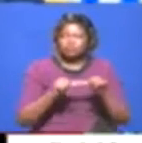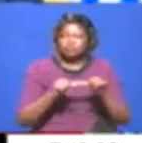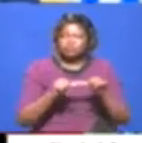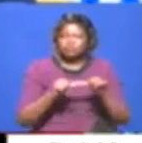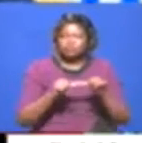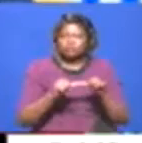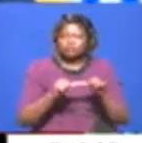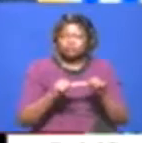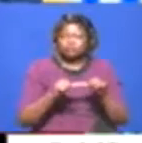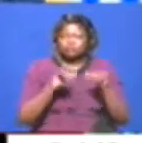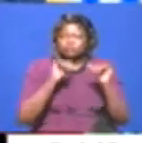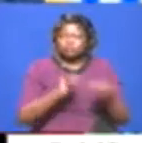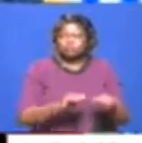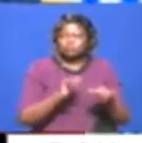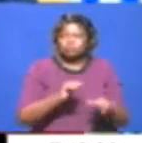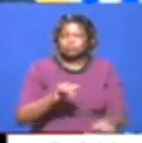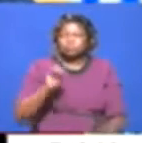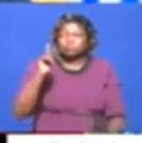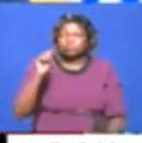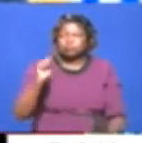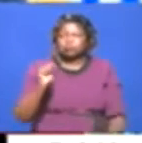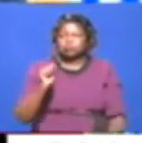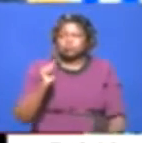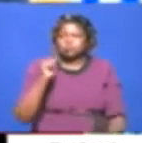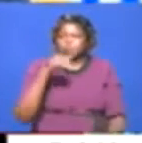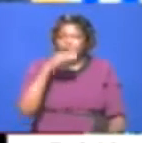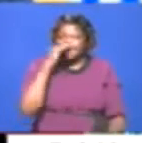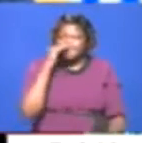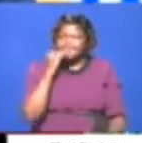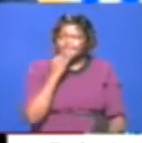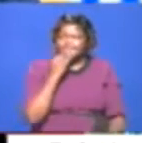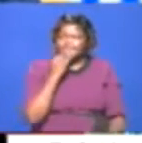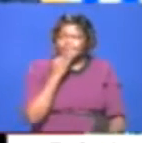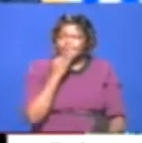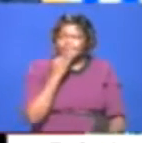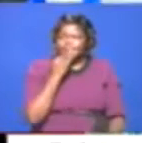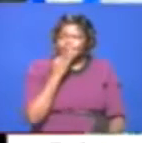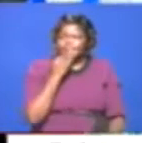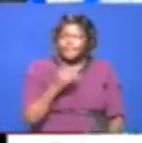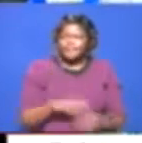ofa, Musalia atafanya msalie nje ya serikali.